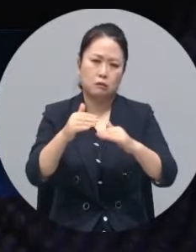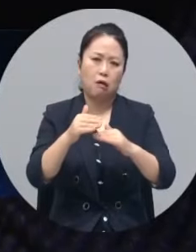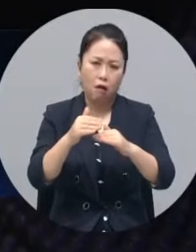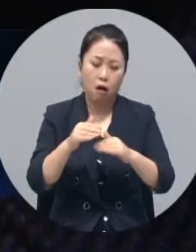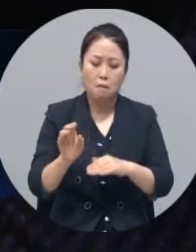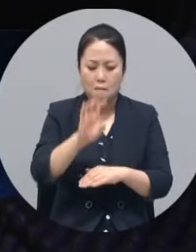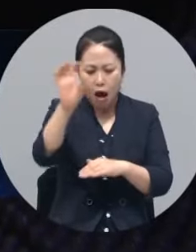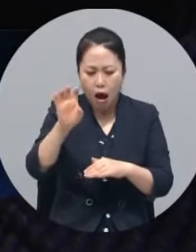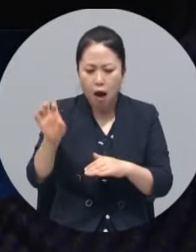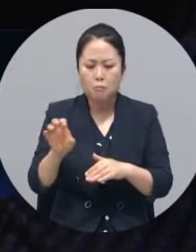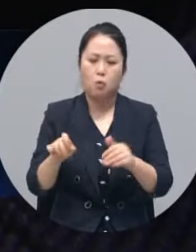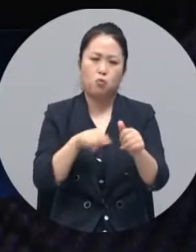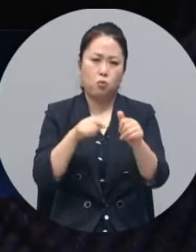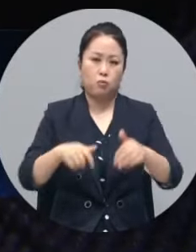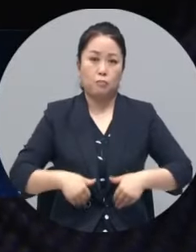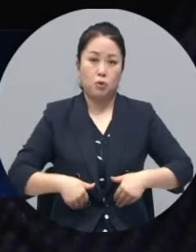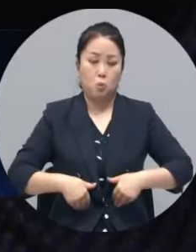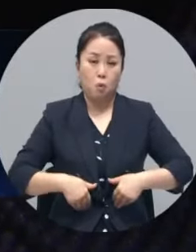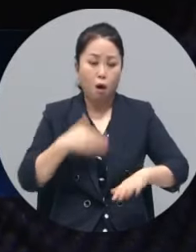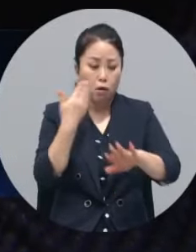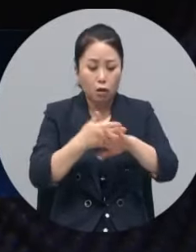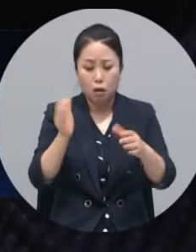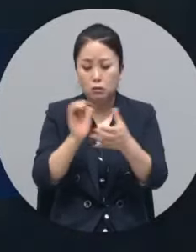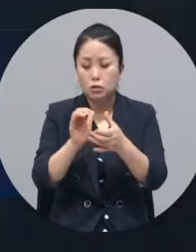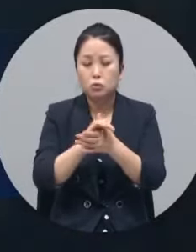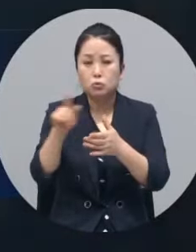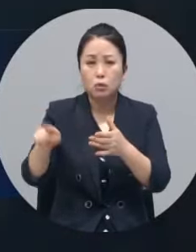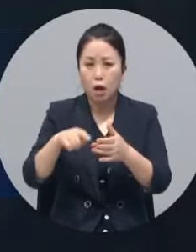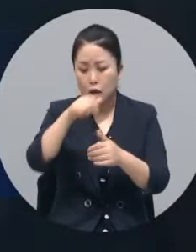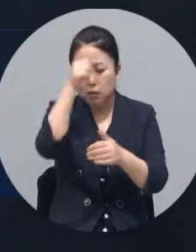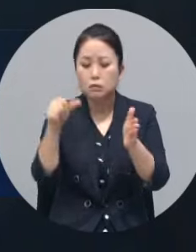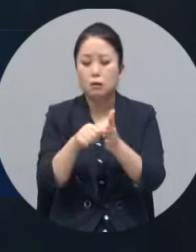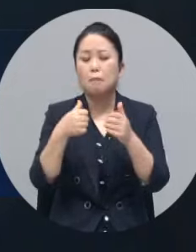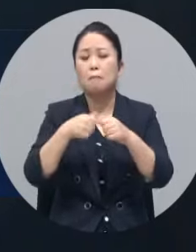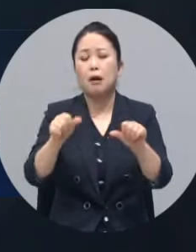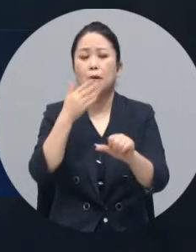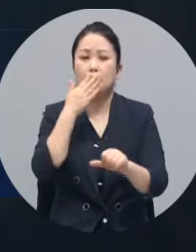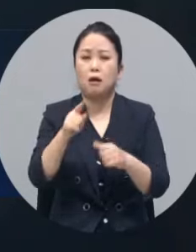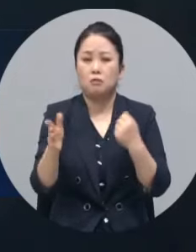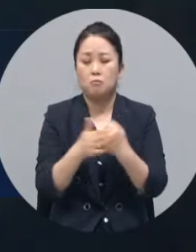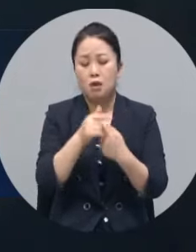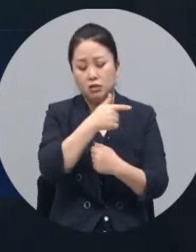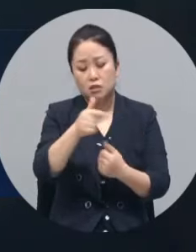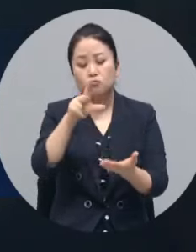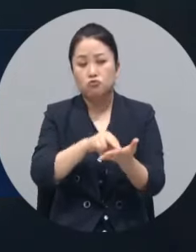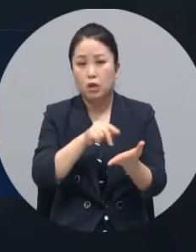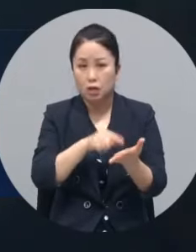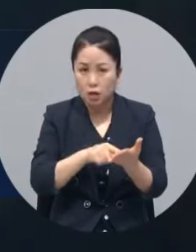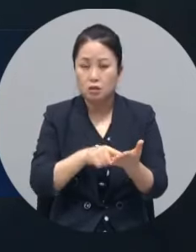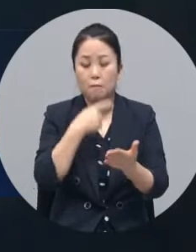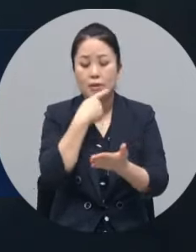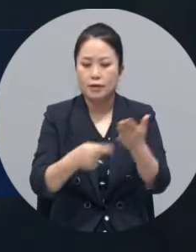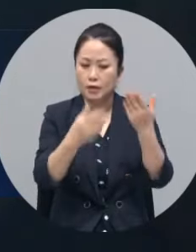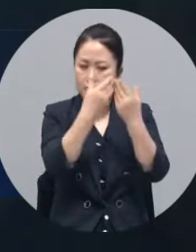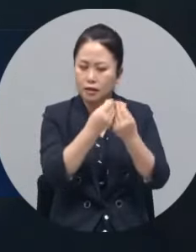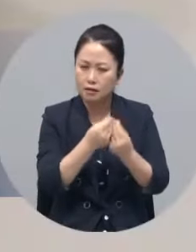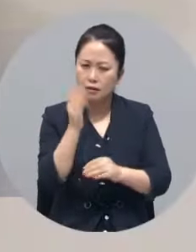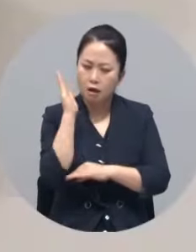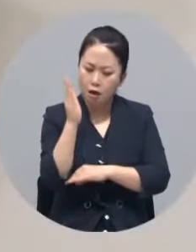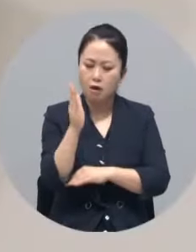된다 생각을 하거든요 다른 친구의 인생이 망가질 수 있는 큰 문제다 수시로 교육을 하고 피해자 사례 같은 것도 계속 얘기를 해